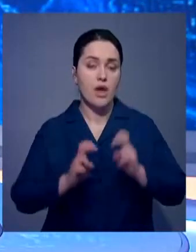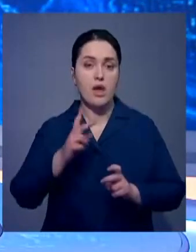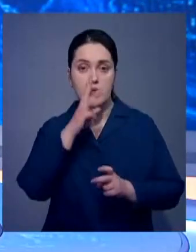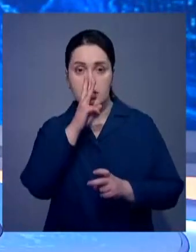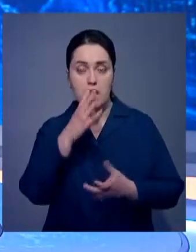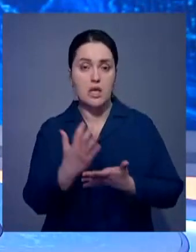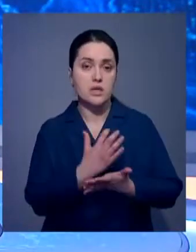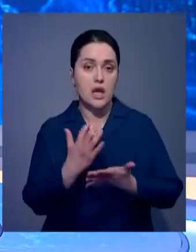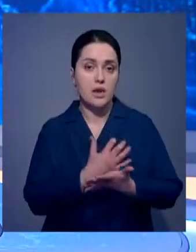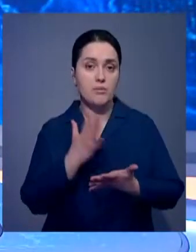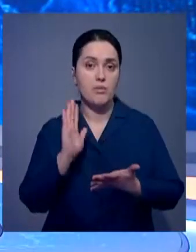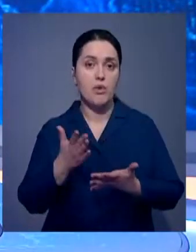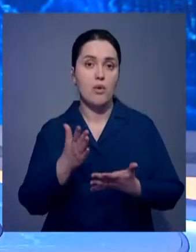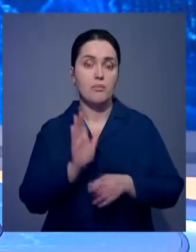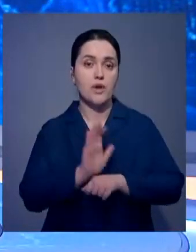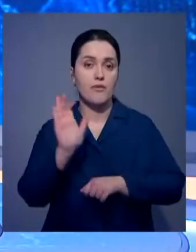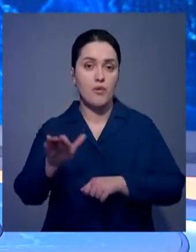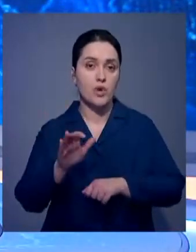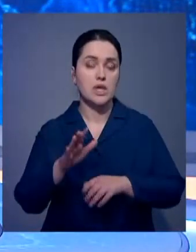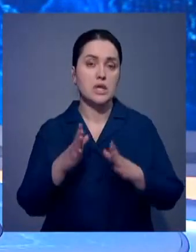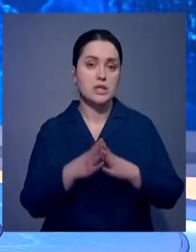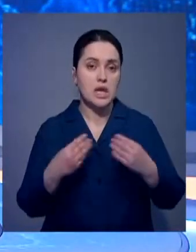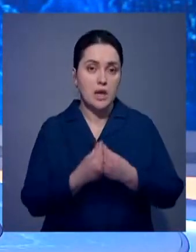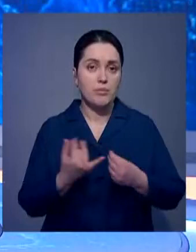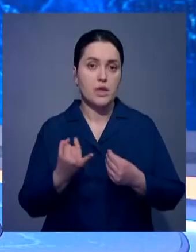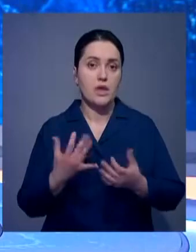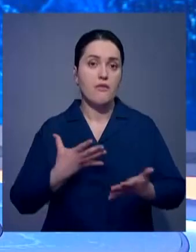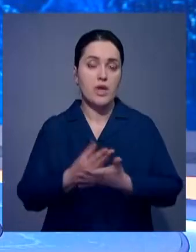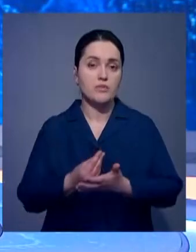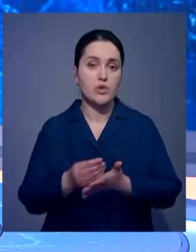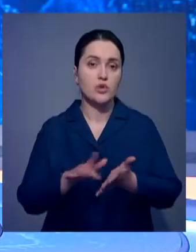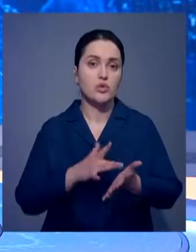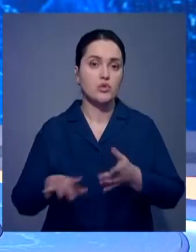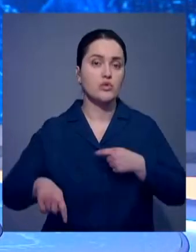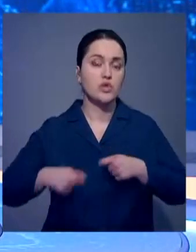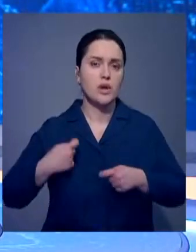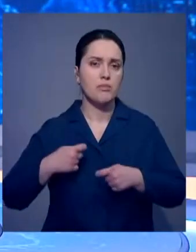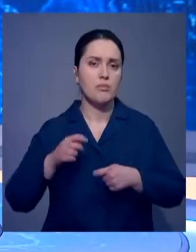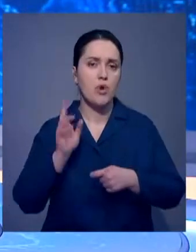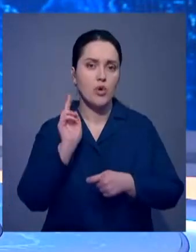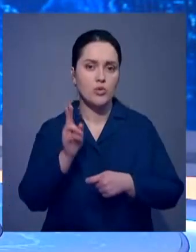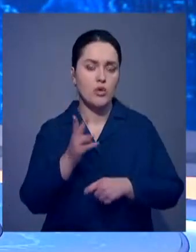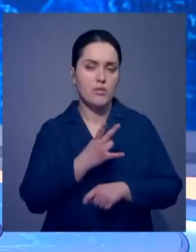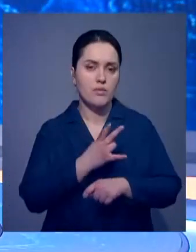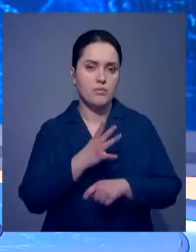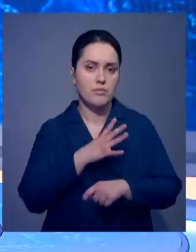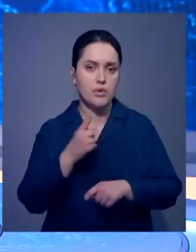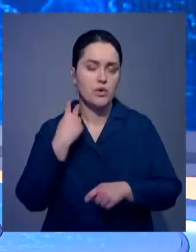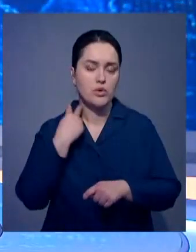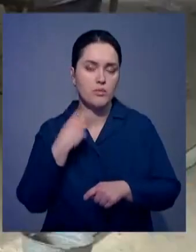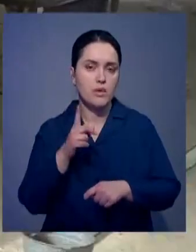цехов. Заработанные деньги заключенные переводят семьям и возмещают ущерб потерпевшим. Асим Утешева продолжит тему.